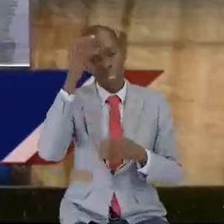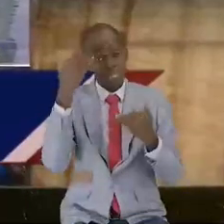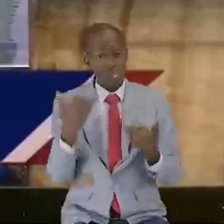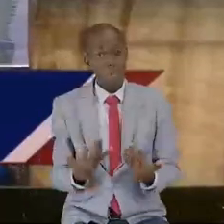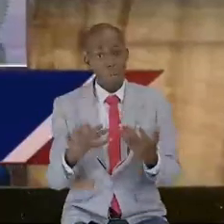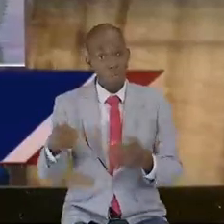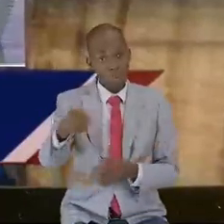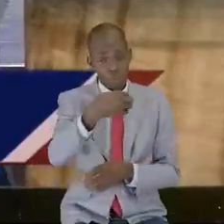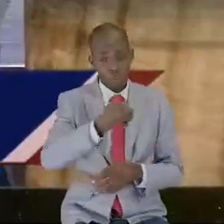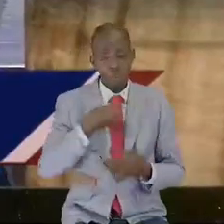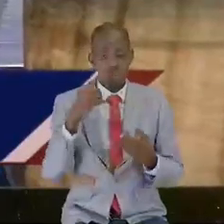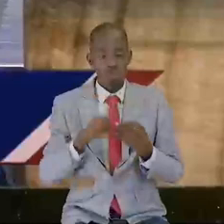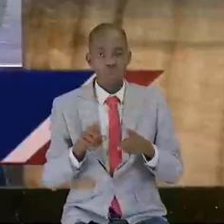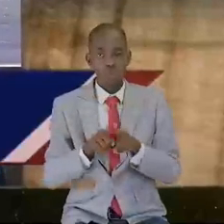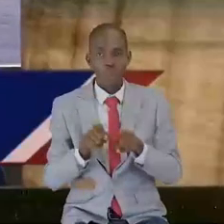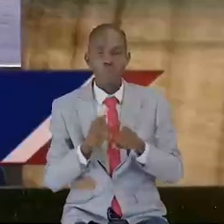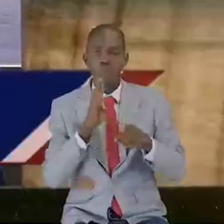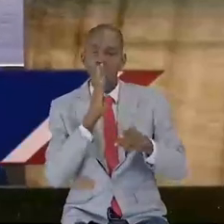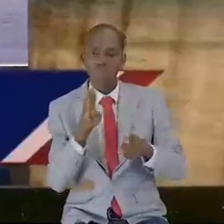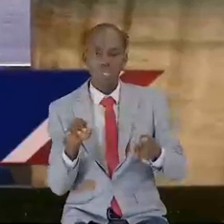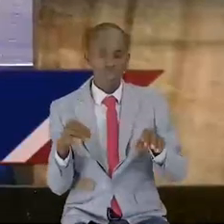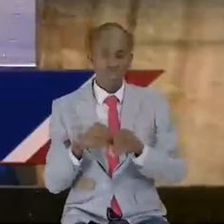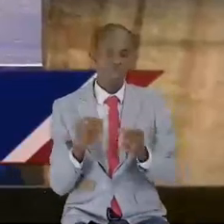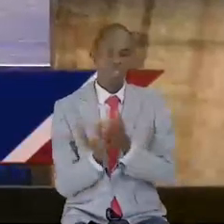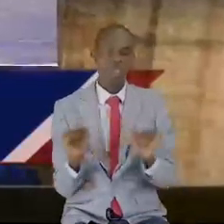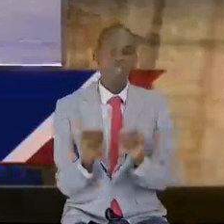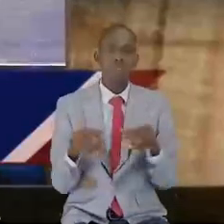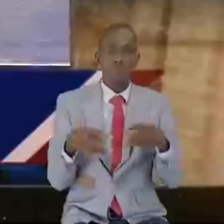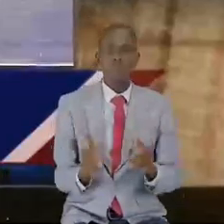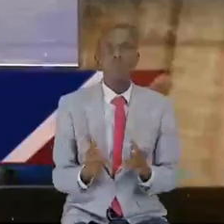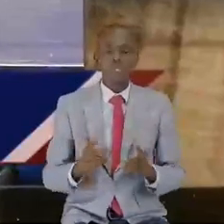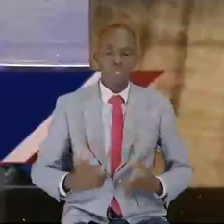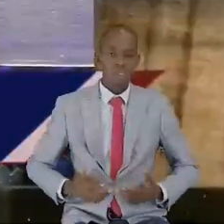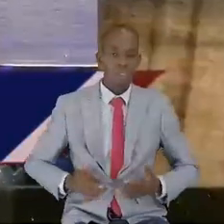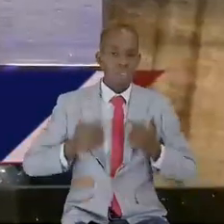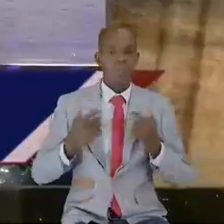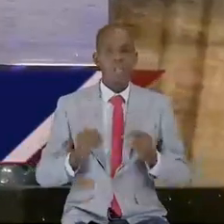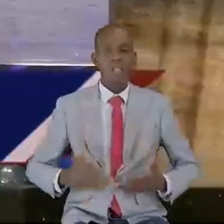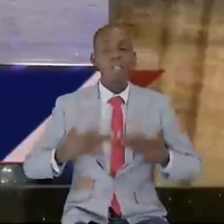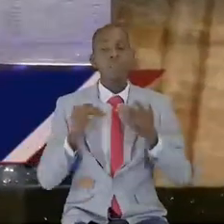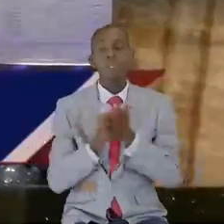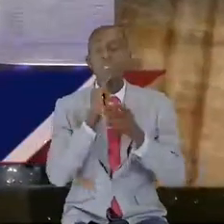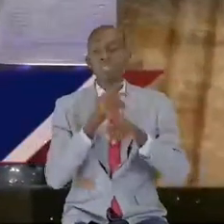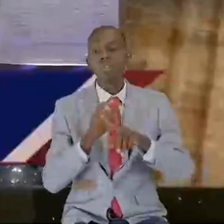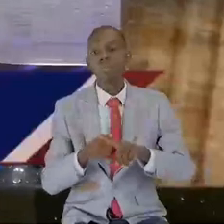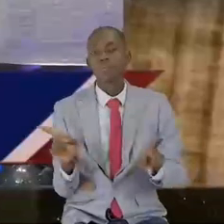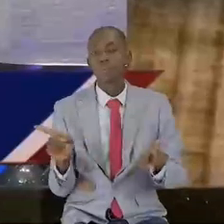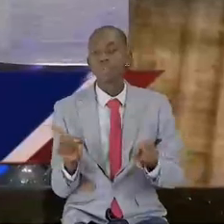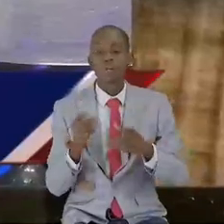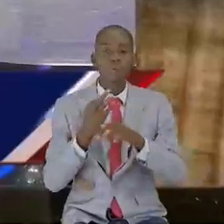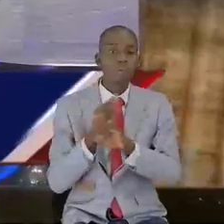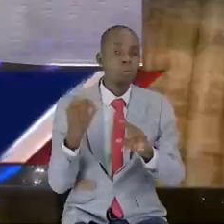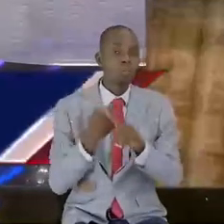conformes à cette image libérée de Satan. Il a mené une vie affranchie du péché, toute forme de péché. Et il veut que